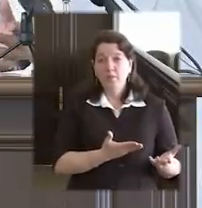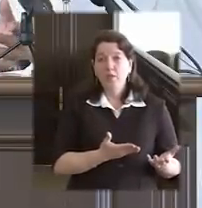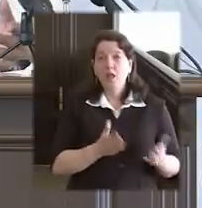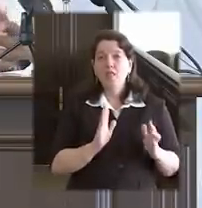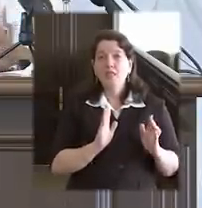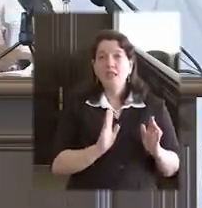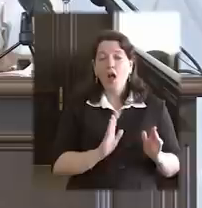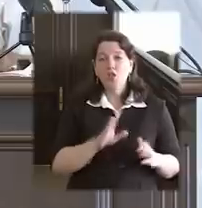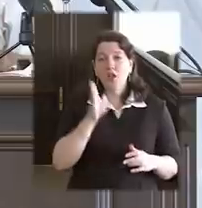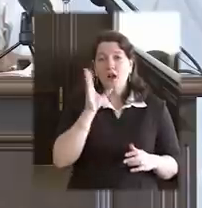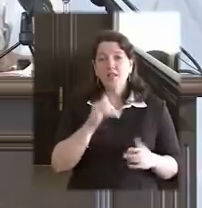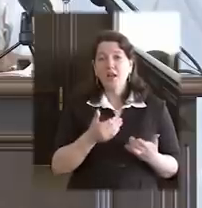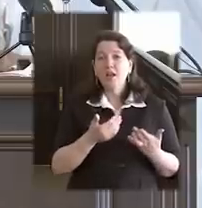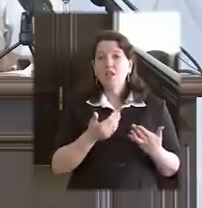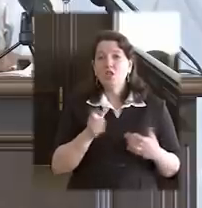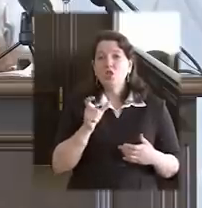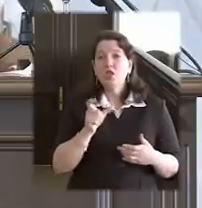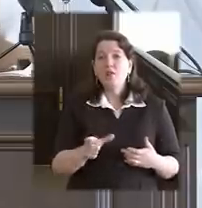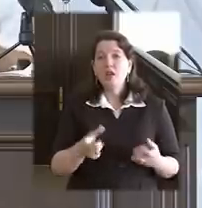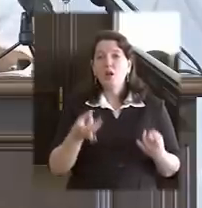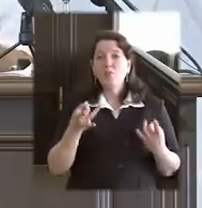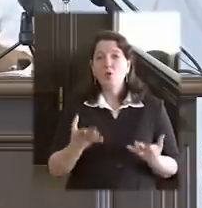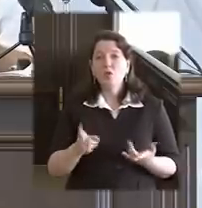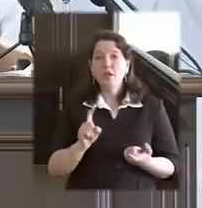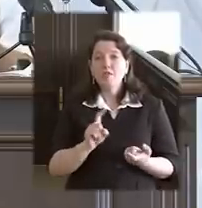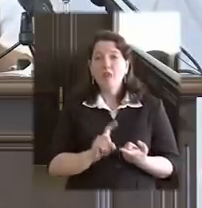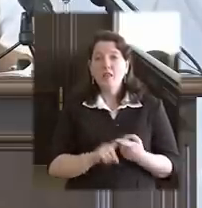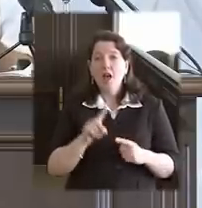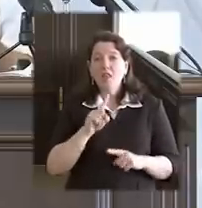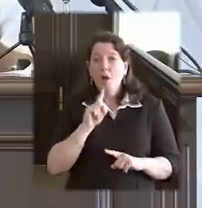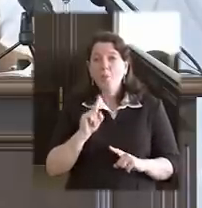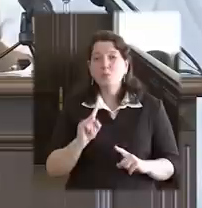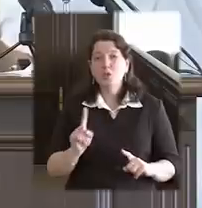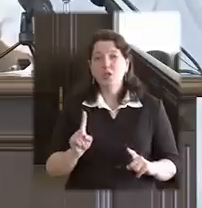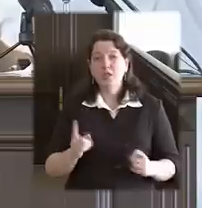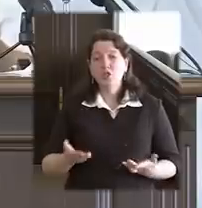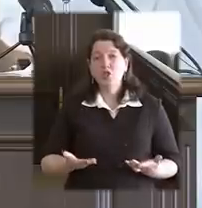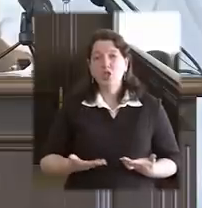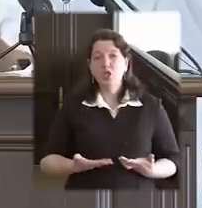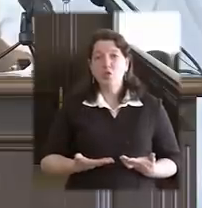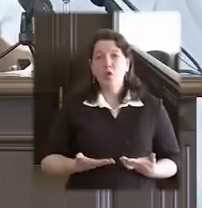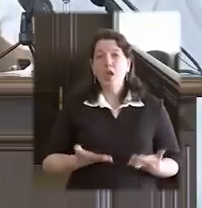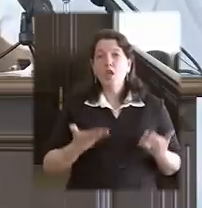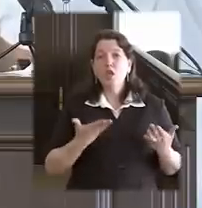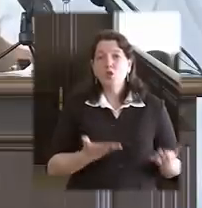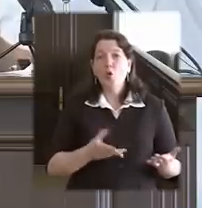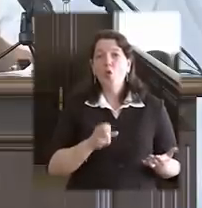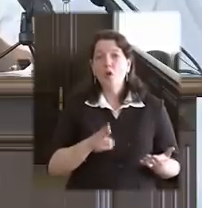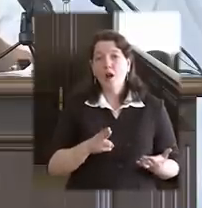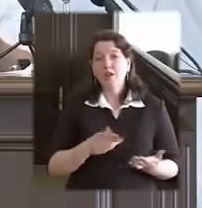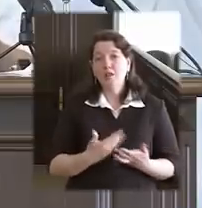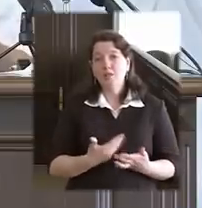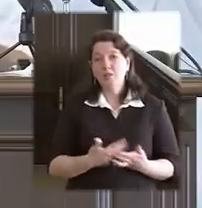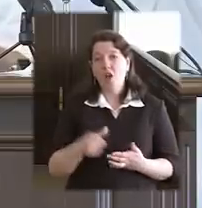Слышите? Даже в плане чисто вот жизни, обычной, органической жизни, И то,